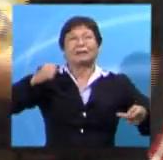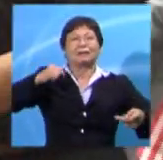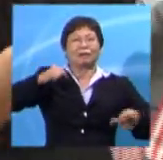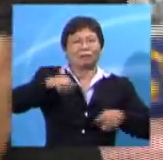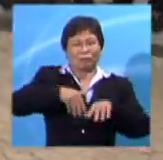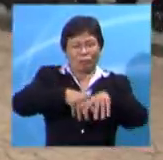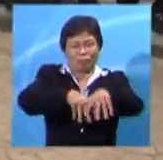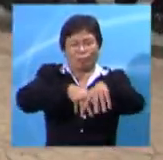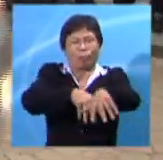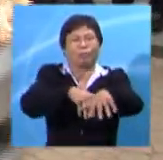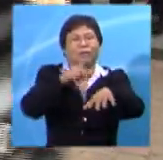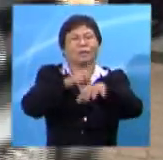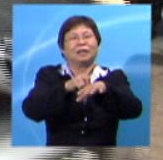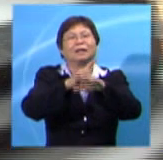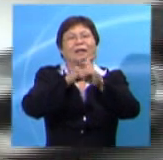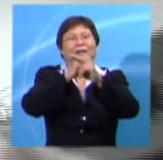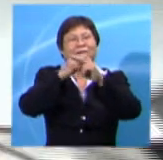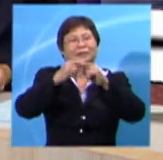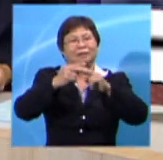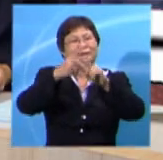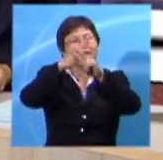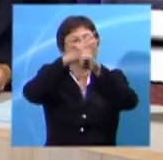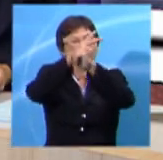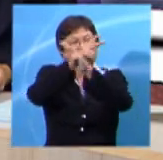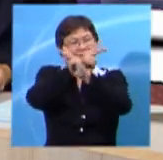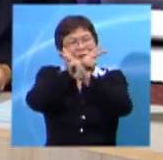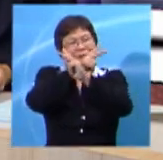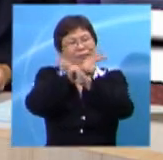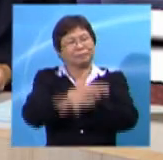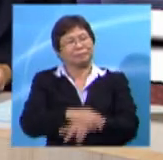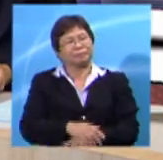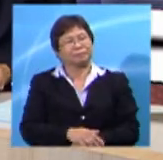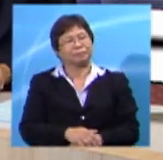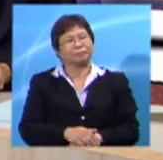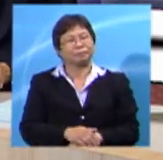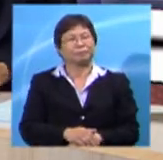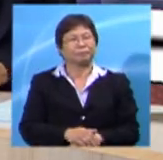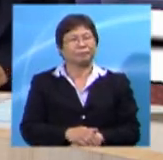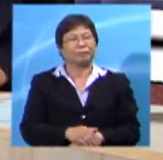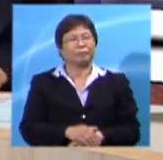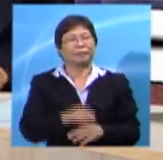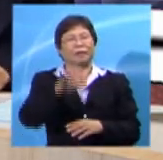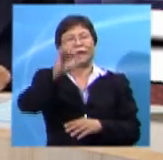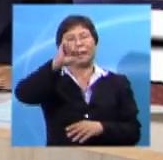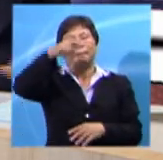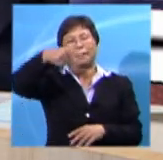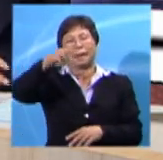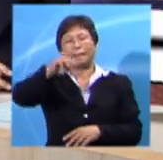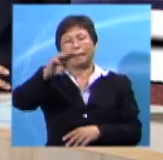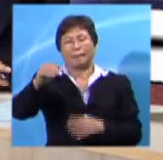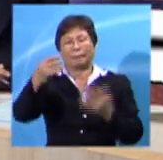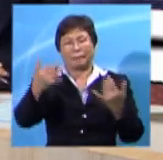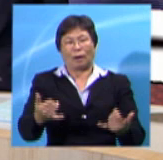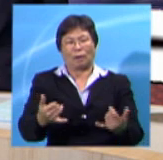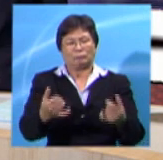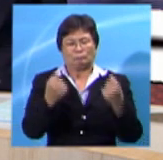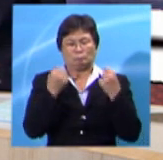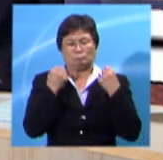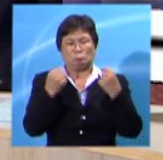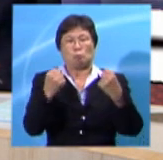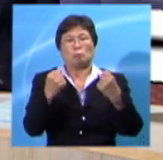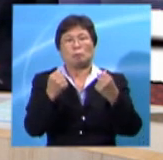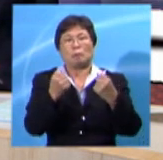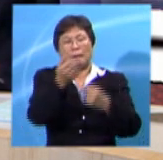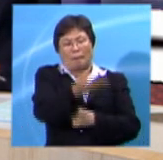di KL Sentral agensi penguatkuasaan maritim Malaysia apmm kini diperkuat dengan